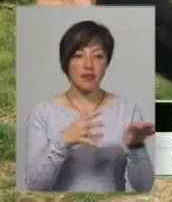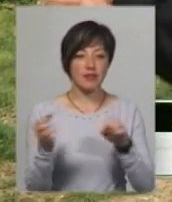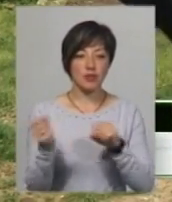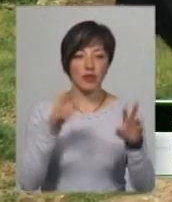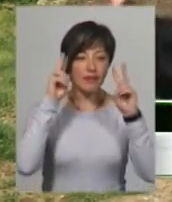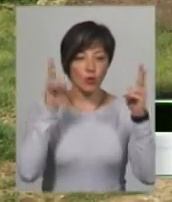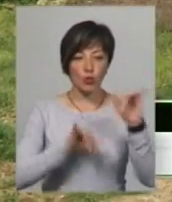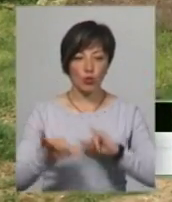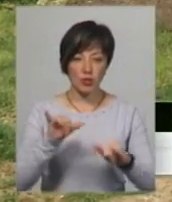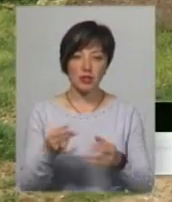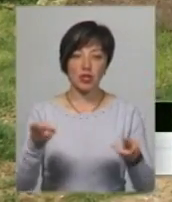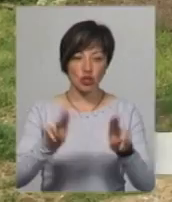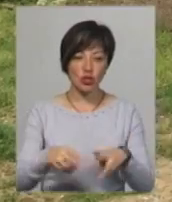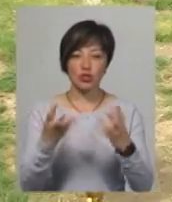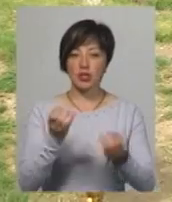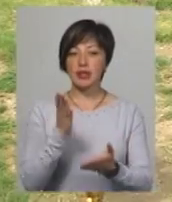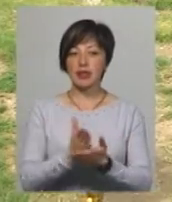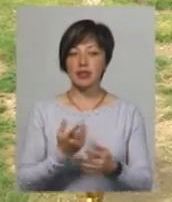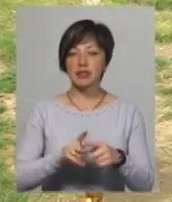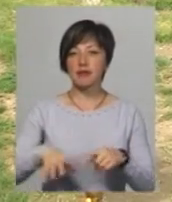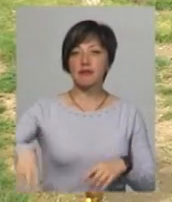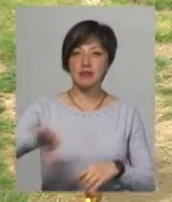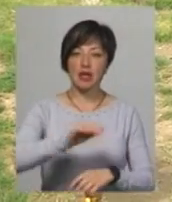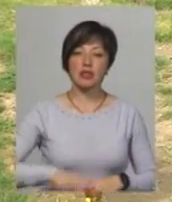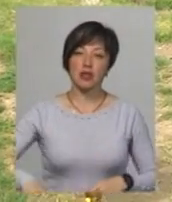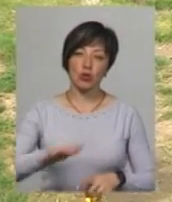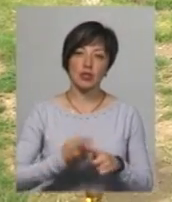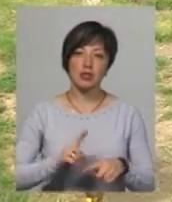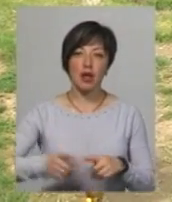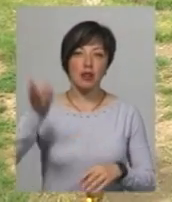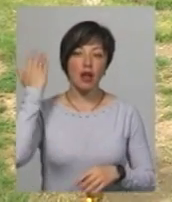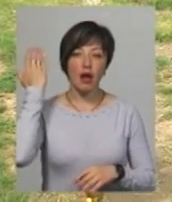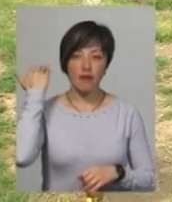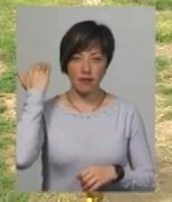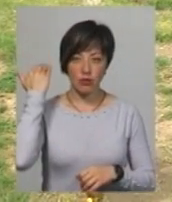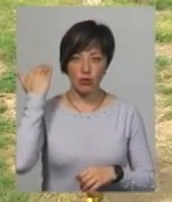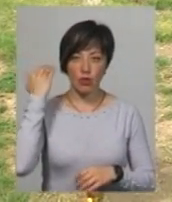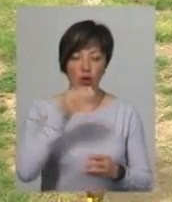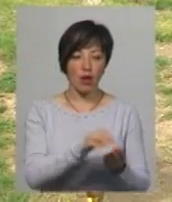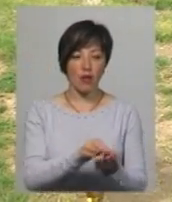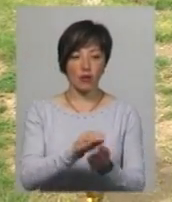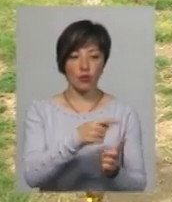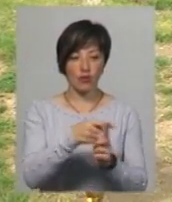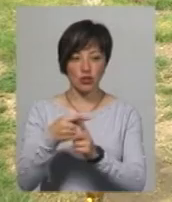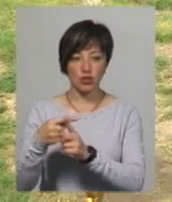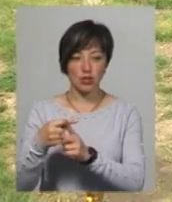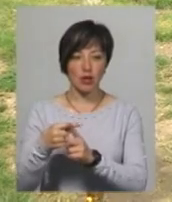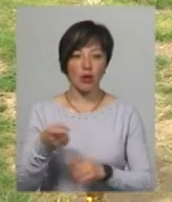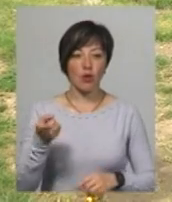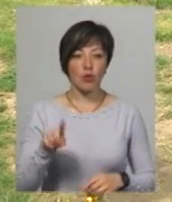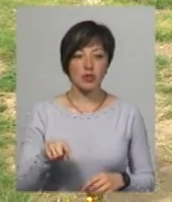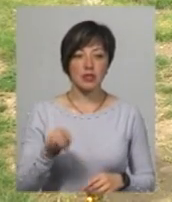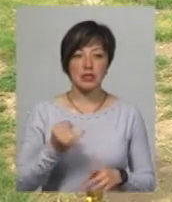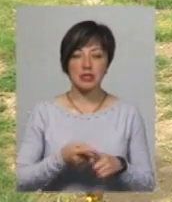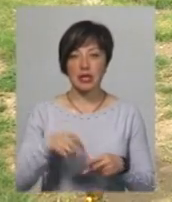побачили, ще є, залишилися надгробки. Оця вся територія, це давнього кладовища, ось